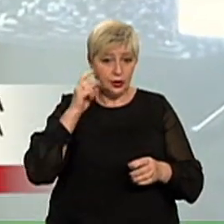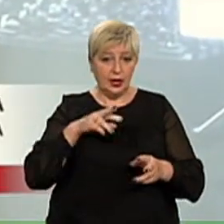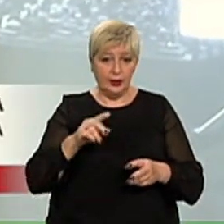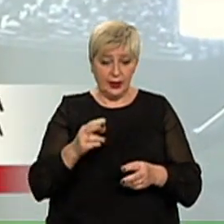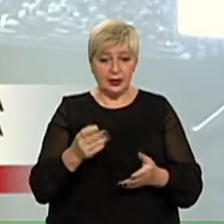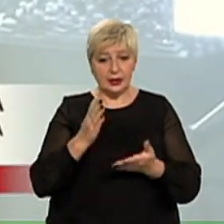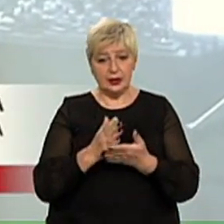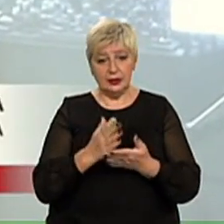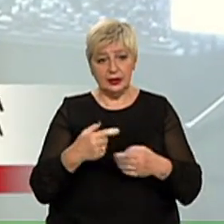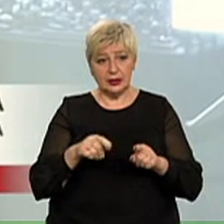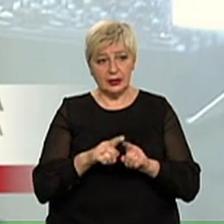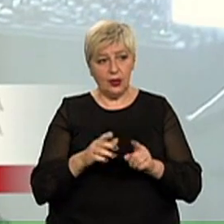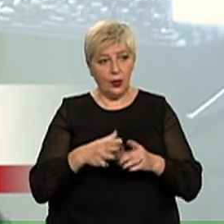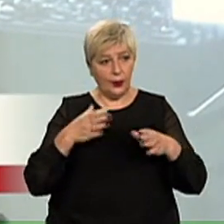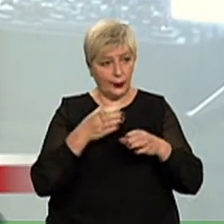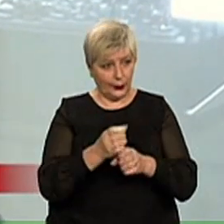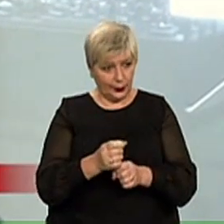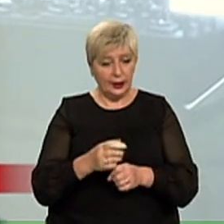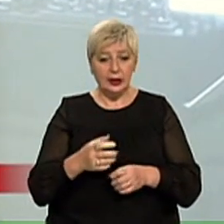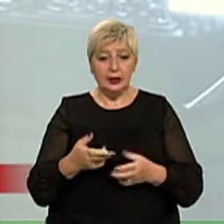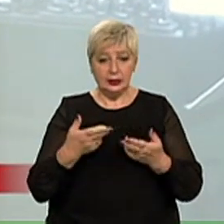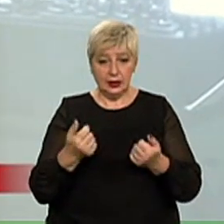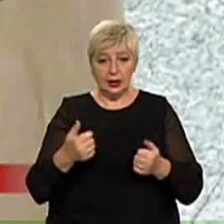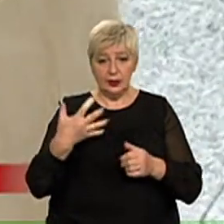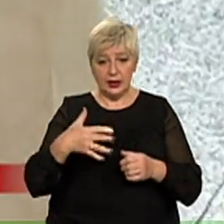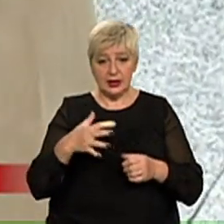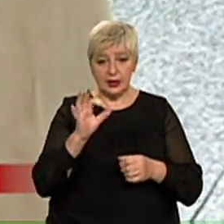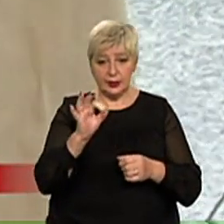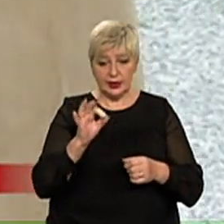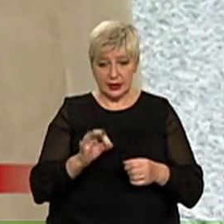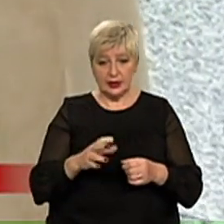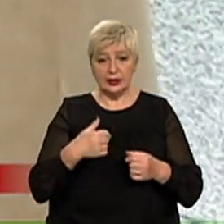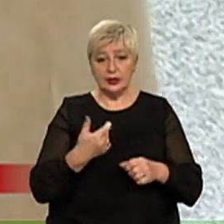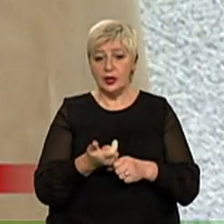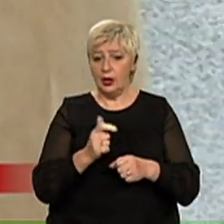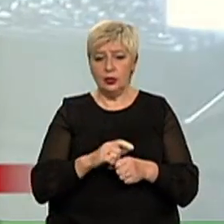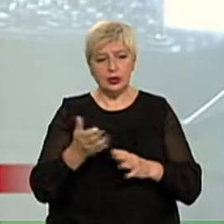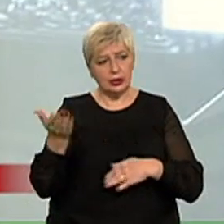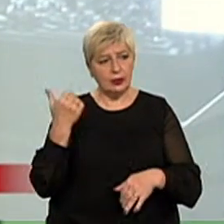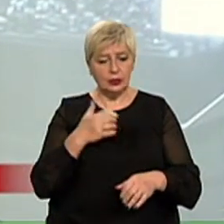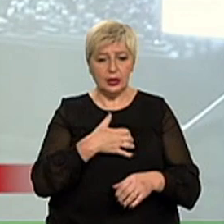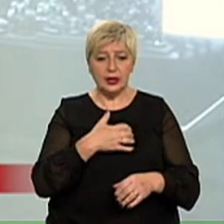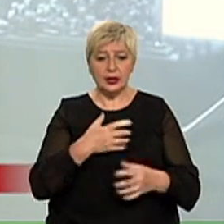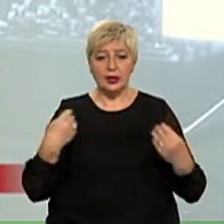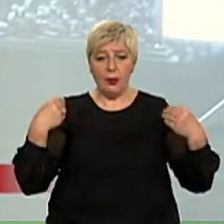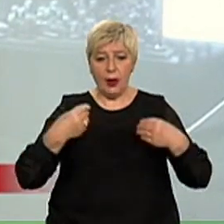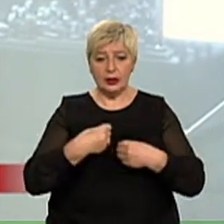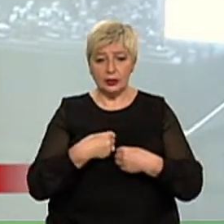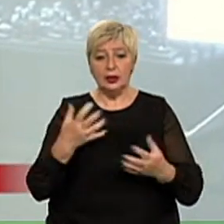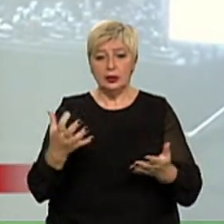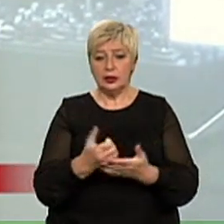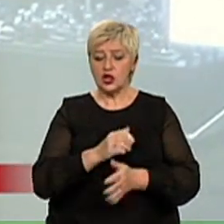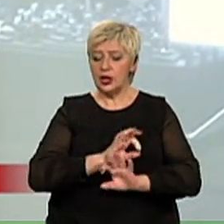такою скидочной, как говорят. Действительно, да, 50%. Я очень долго хотела пальто, и вот прям